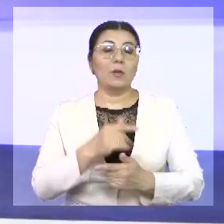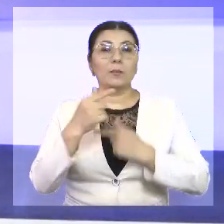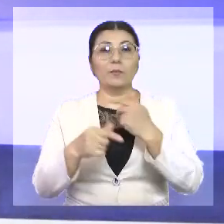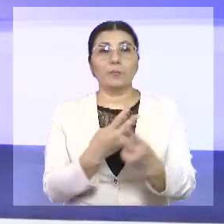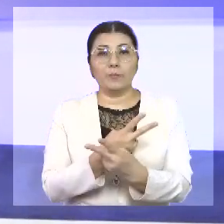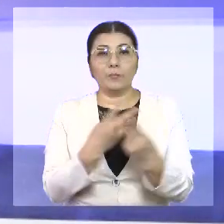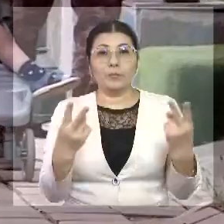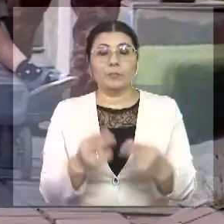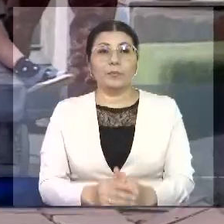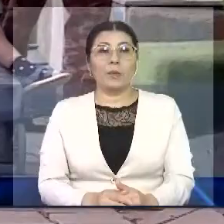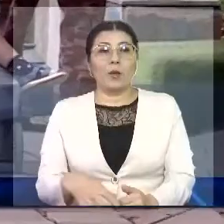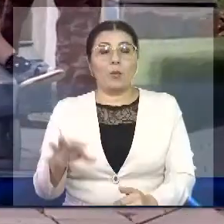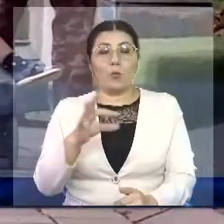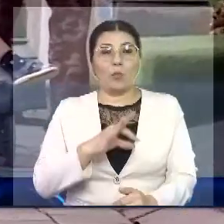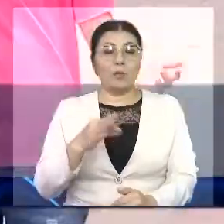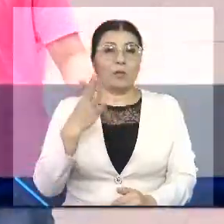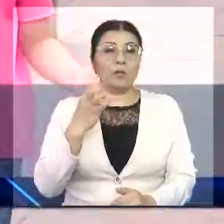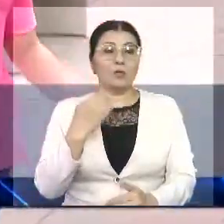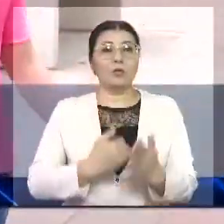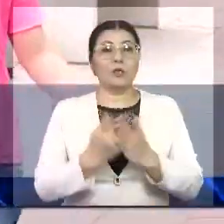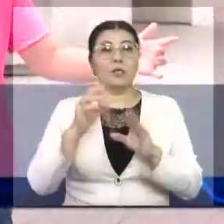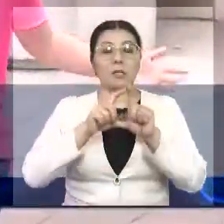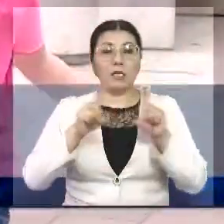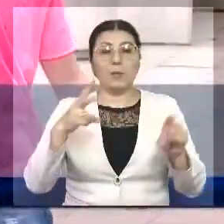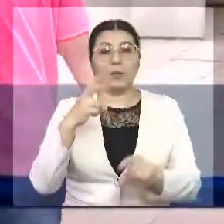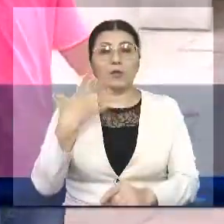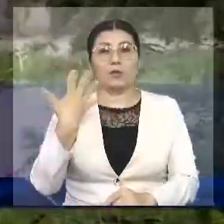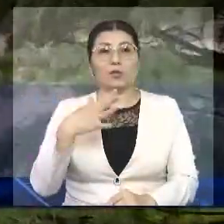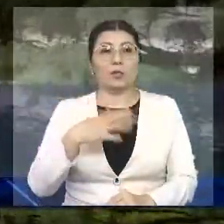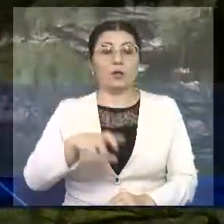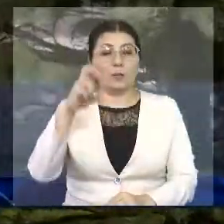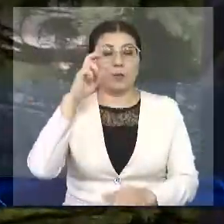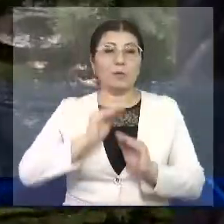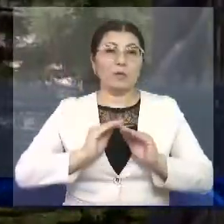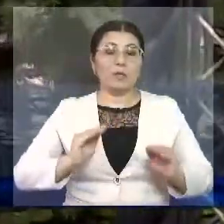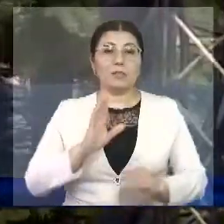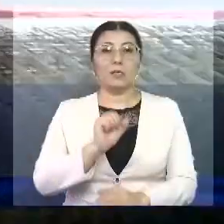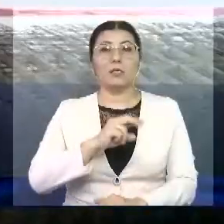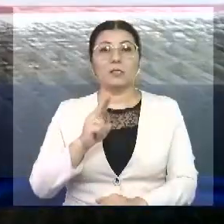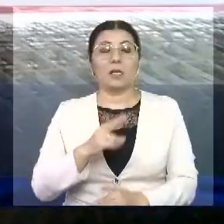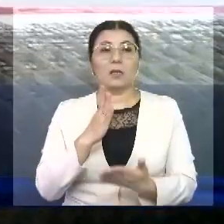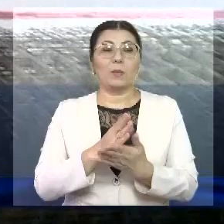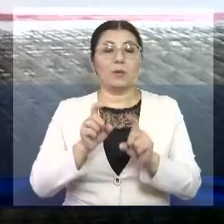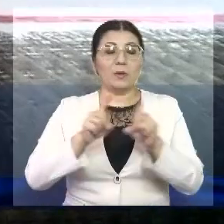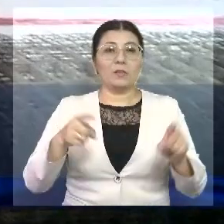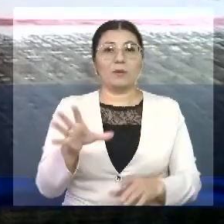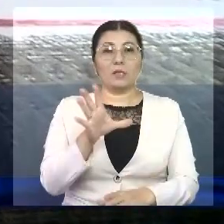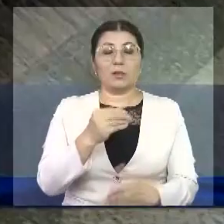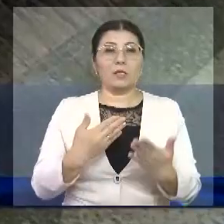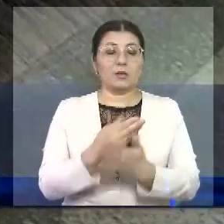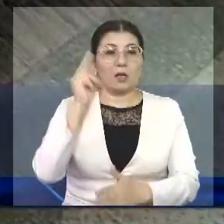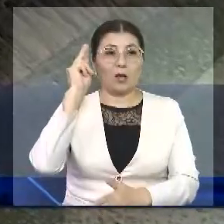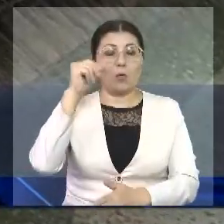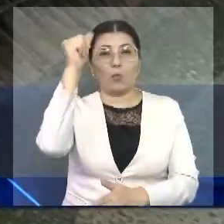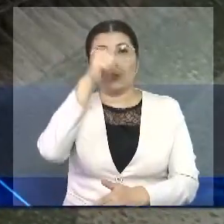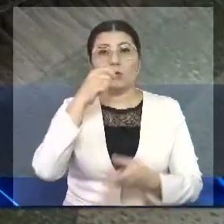берсін. Өңірде 400-ден астам мектеп, 250-ден астам мемлекеттік балабақша бар. Білім ордаларының барлығы да жаңа оқу